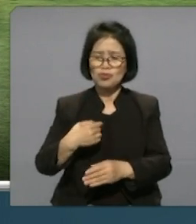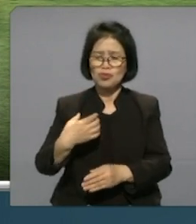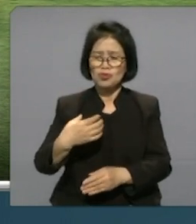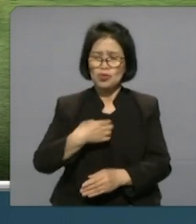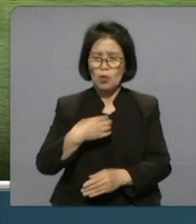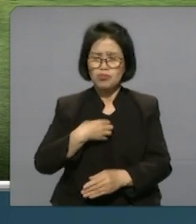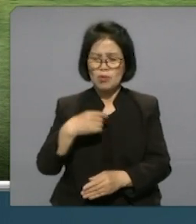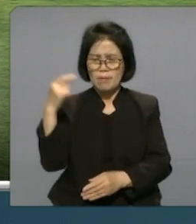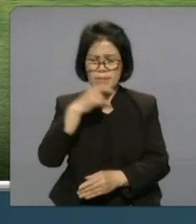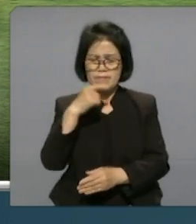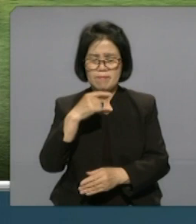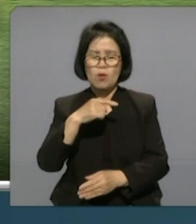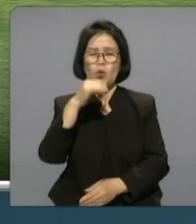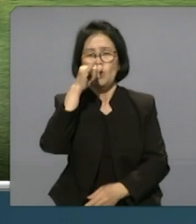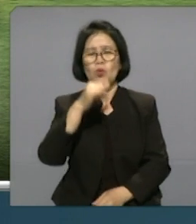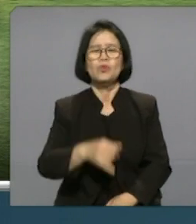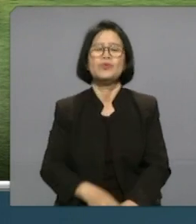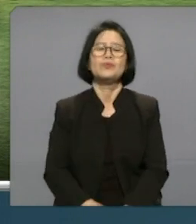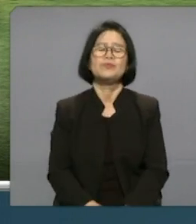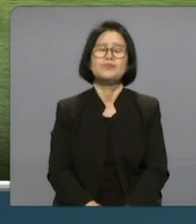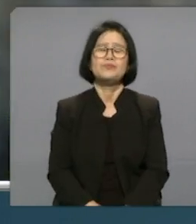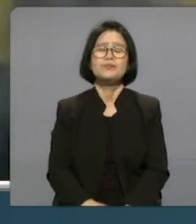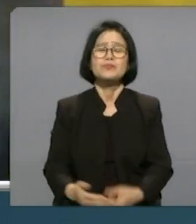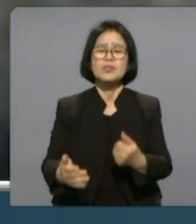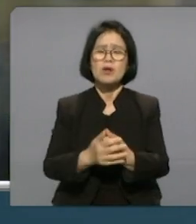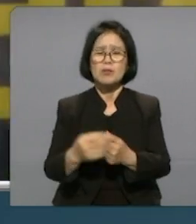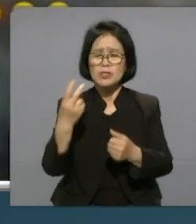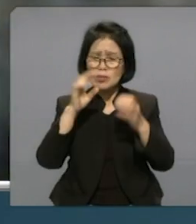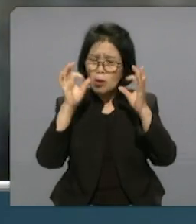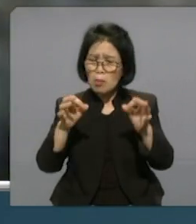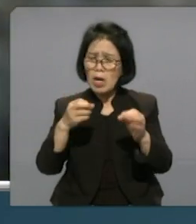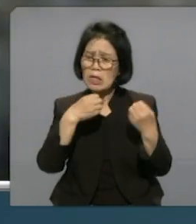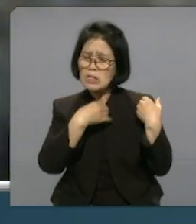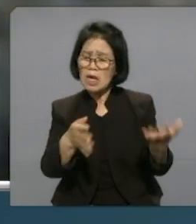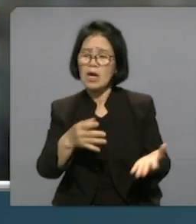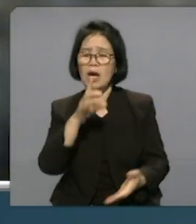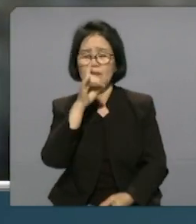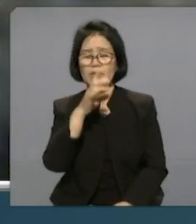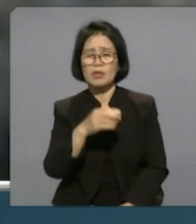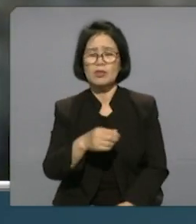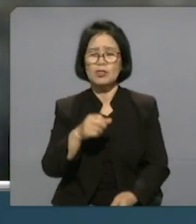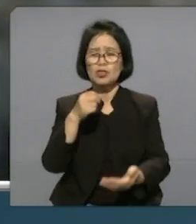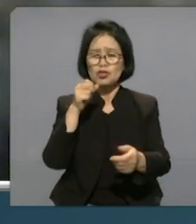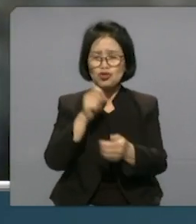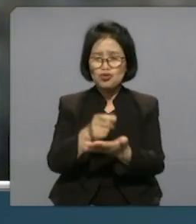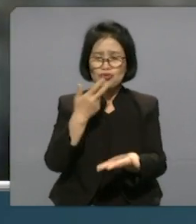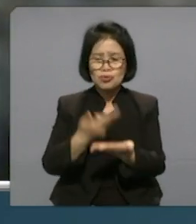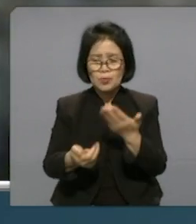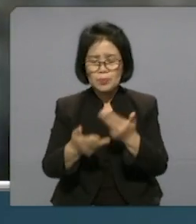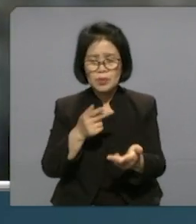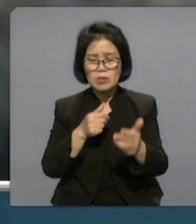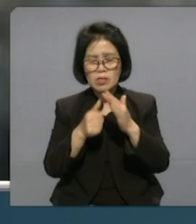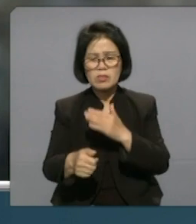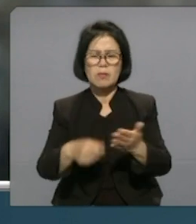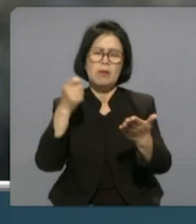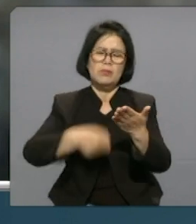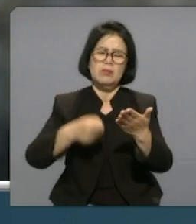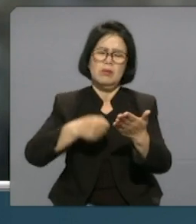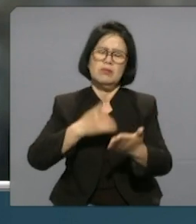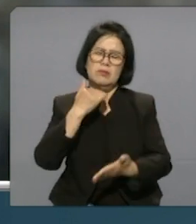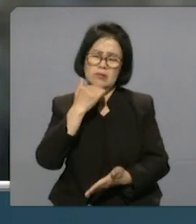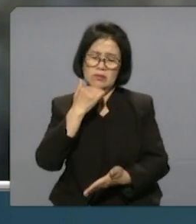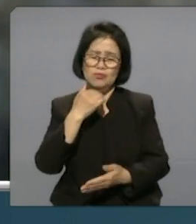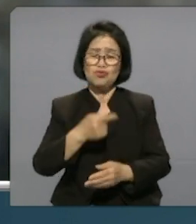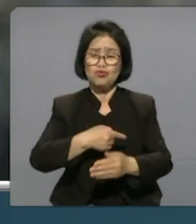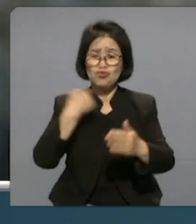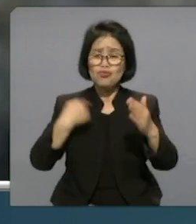사실 주목하지 않을 수 없습니다. 이렇게 지켜볼 일만이 아니다. 우리 축구협회에 나섰지만 비자를 기다리고 있고 또 중국에